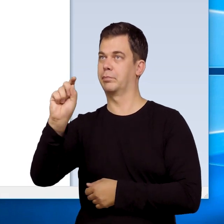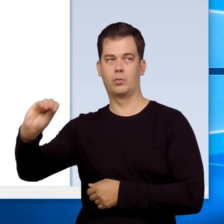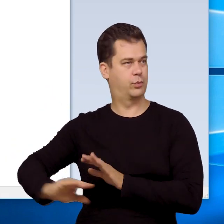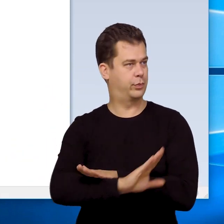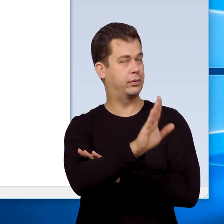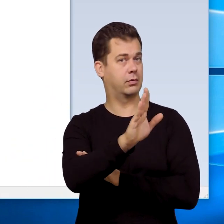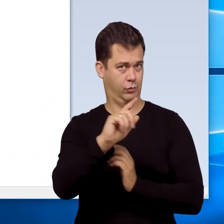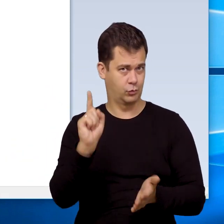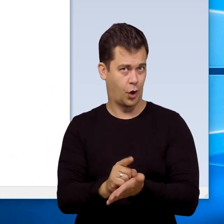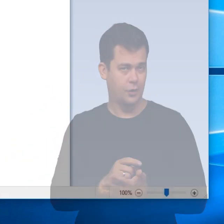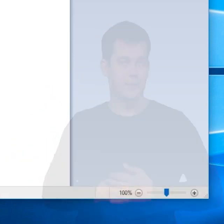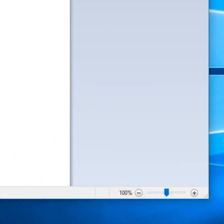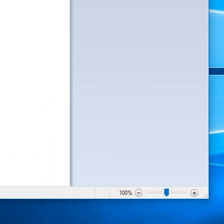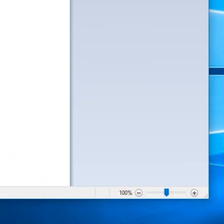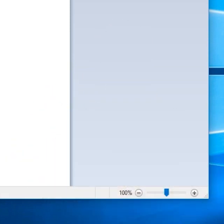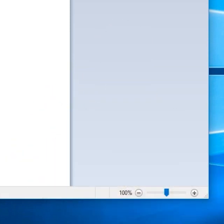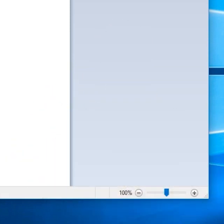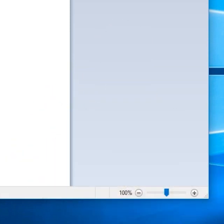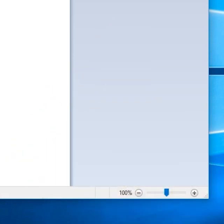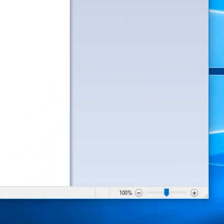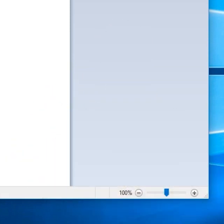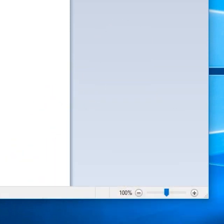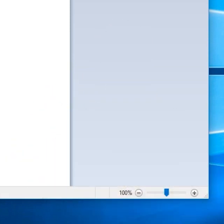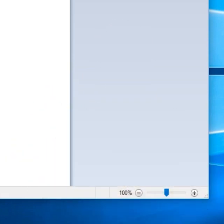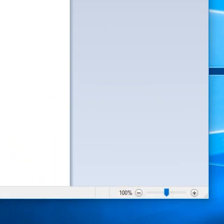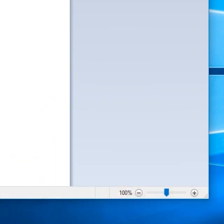tekstowy, wpisz coś i spróbuj wydrukować.